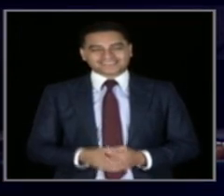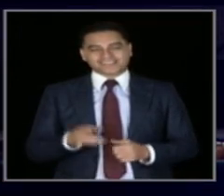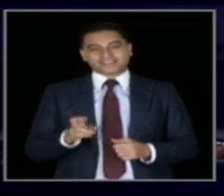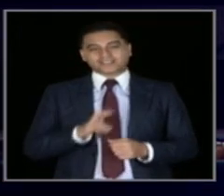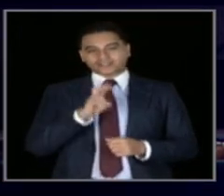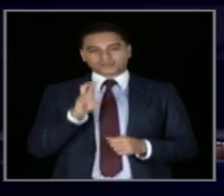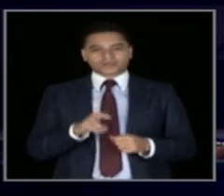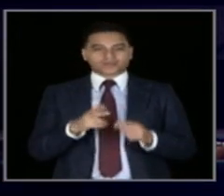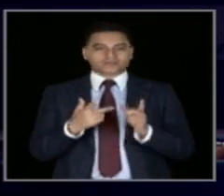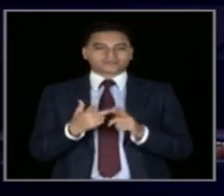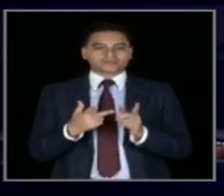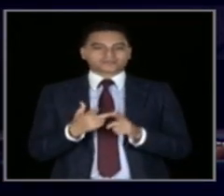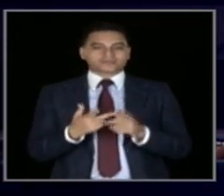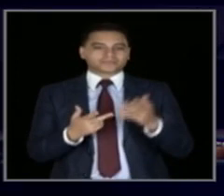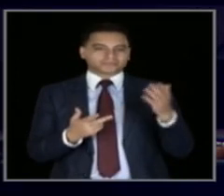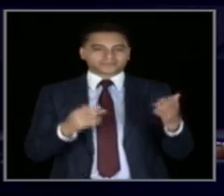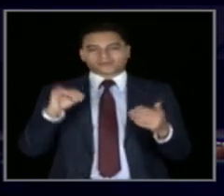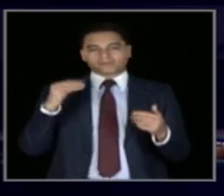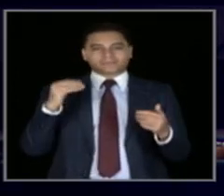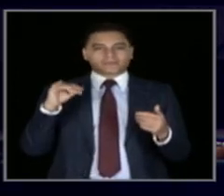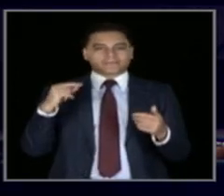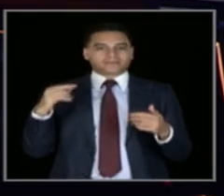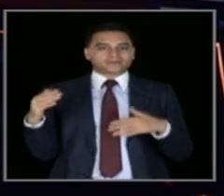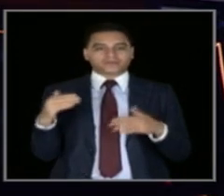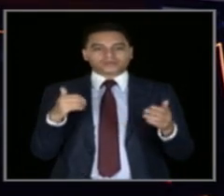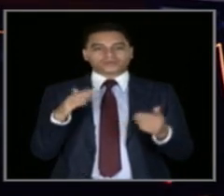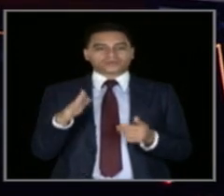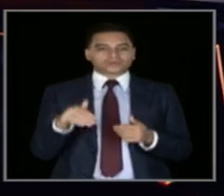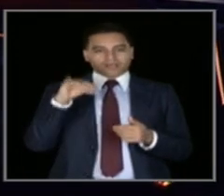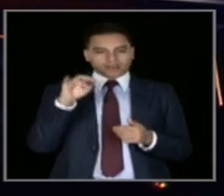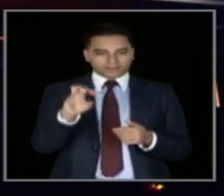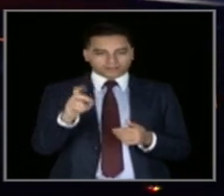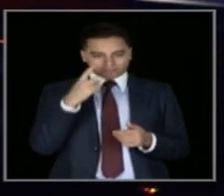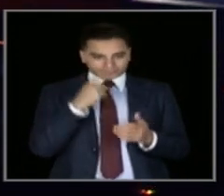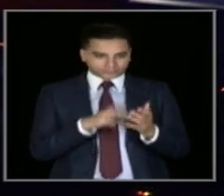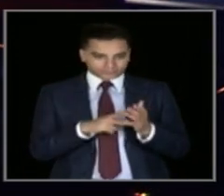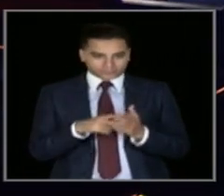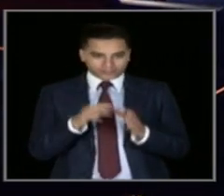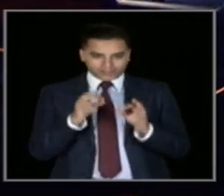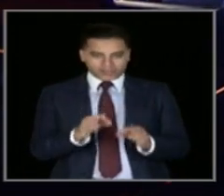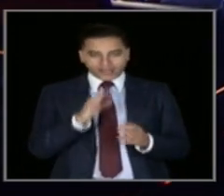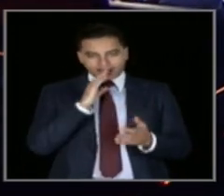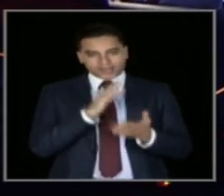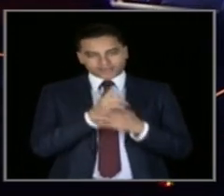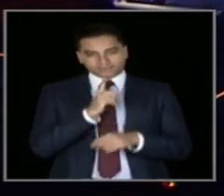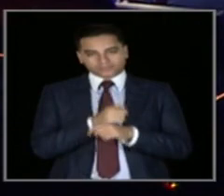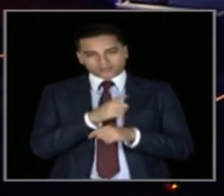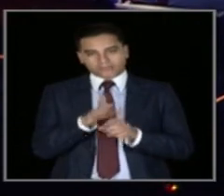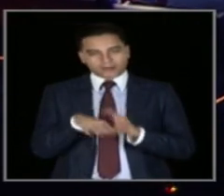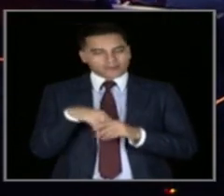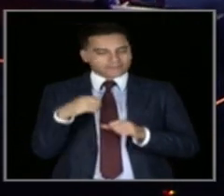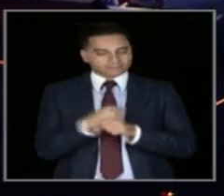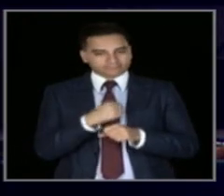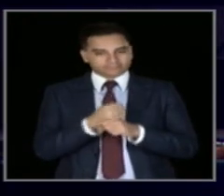السؤال الثالث محمد أسامة، اتفضل. محمد أسامة الحقيقة انت عملت مجهود عظيم في الموسم ده